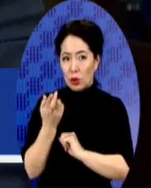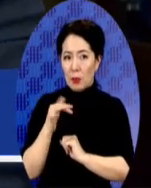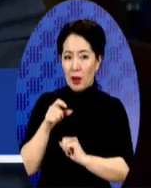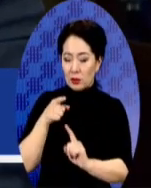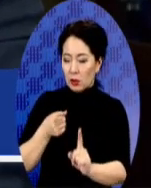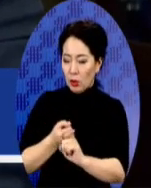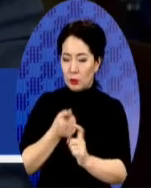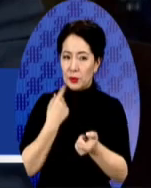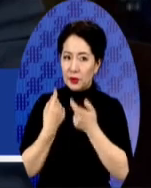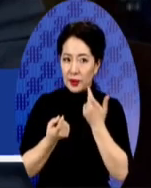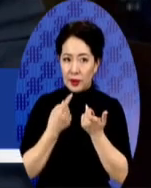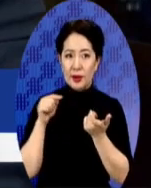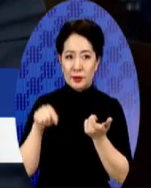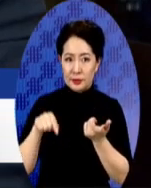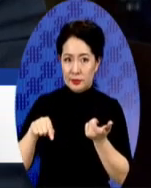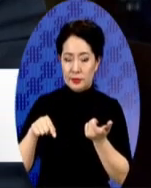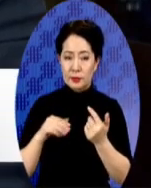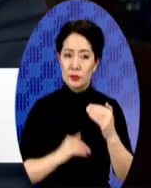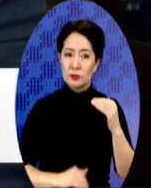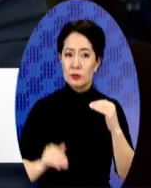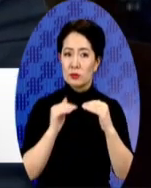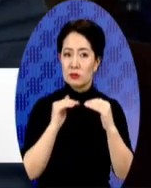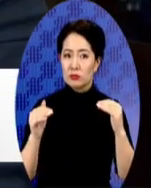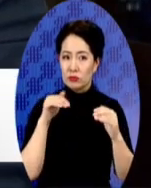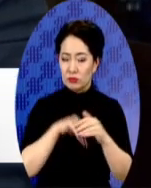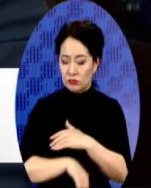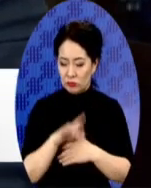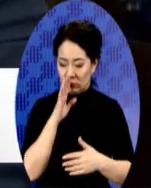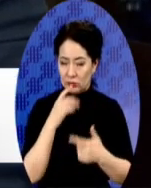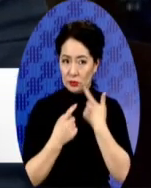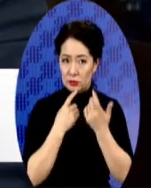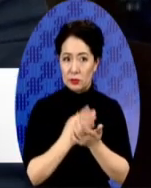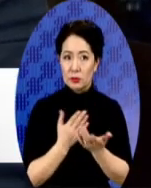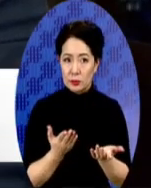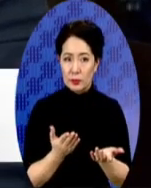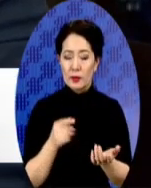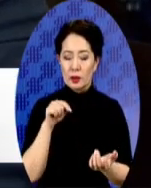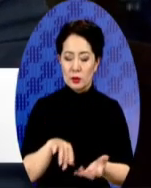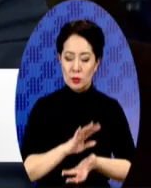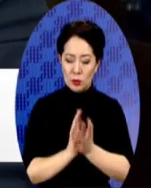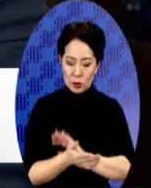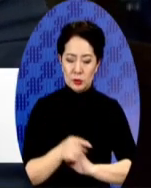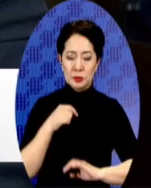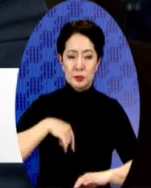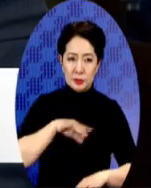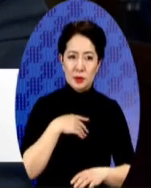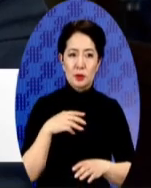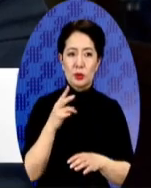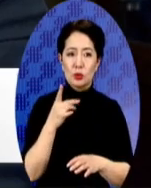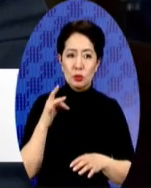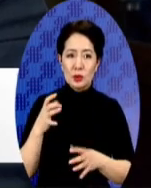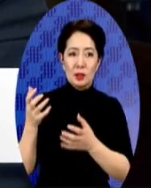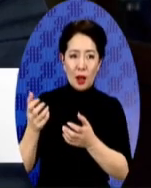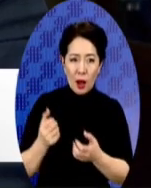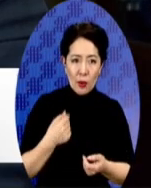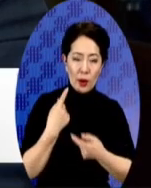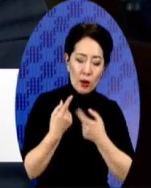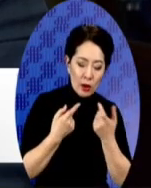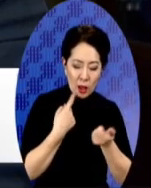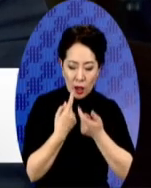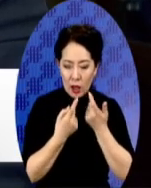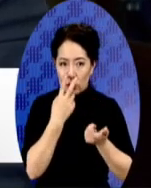хүрх юм төвшөнд одоо хүрх болж байгаа. Тэгтээ бол бид нэр таталтаа бол одоо олон талаас үзэж